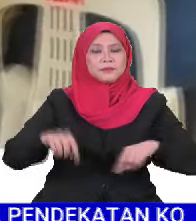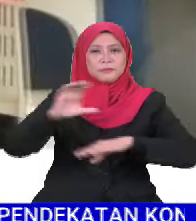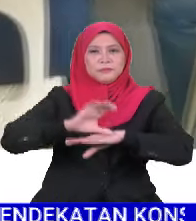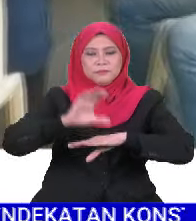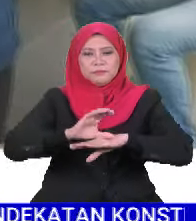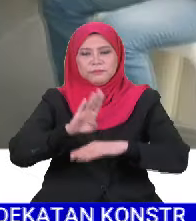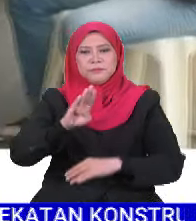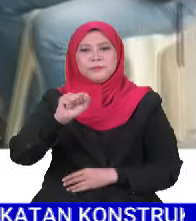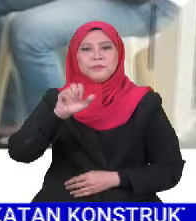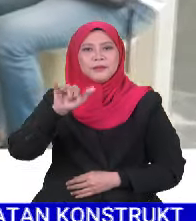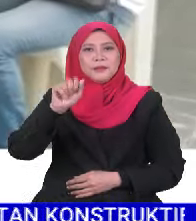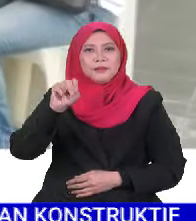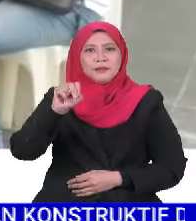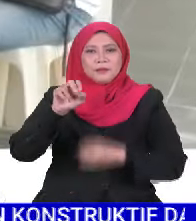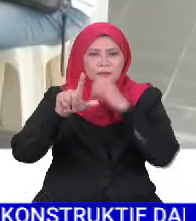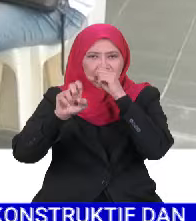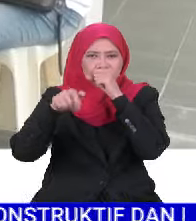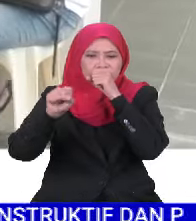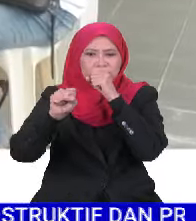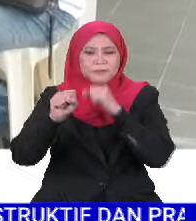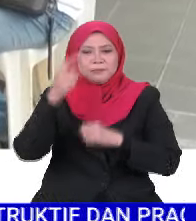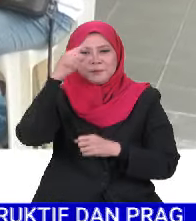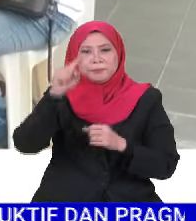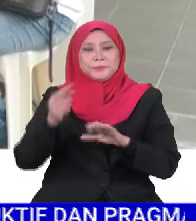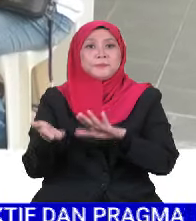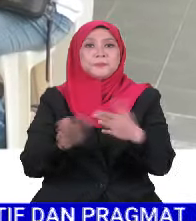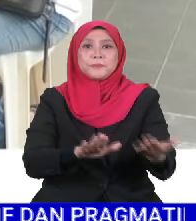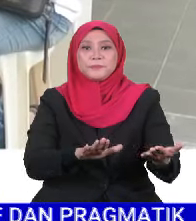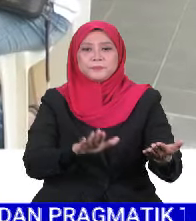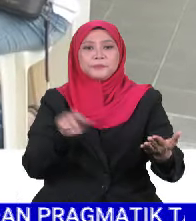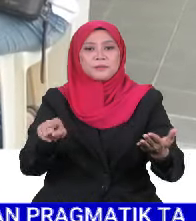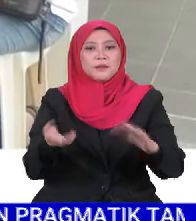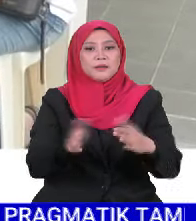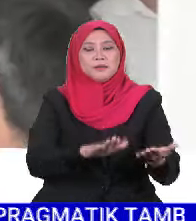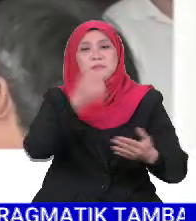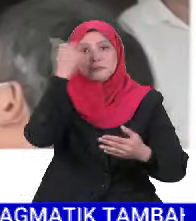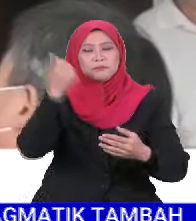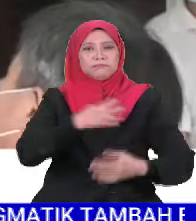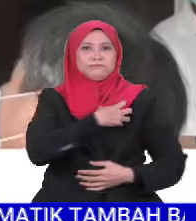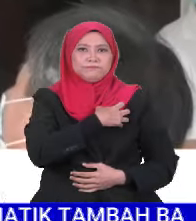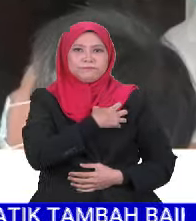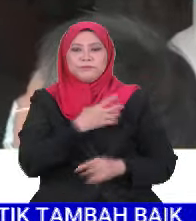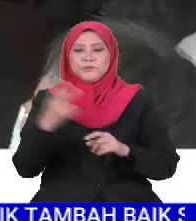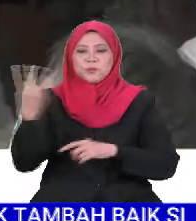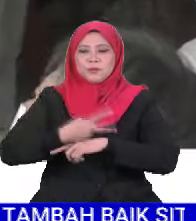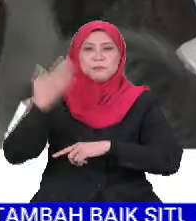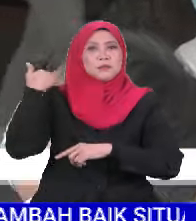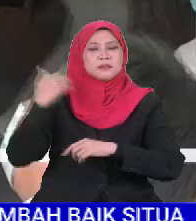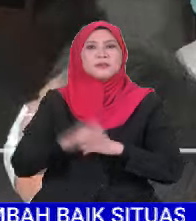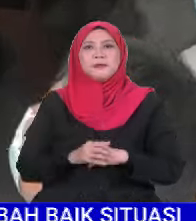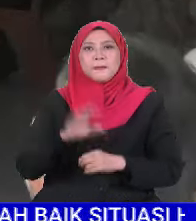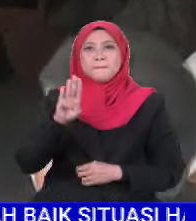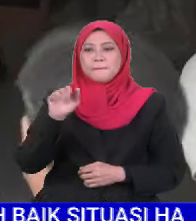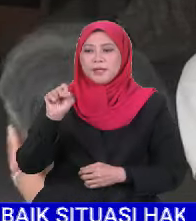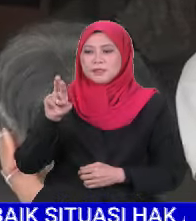sungai araba yang lepas untuk memberi penghormatan terakhir kepada mendiang pie enteni yang meninggal dunia Akibat serangan jantung hari lepas bagi